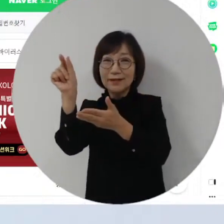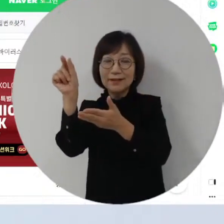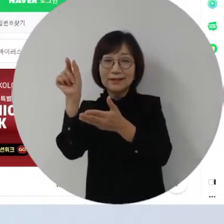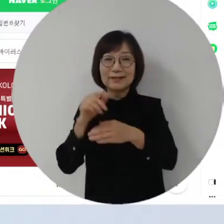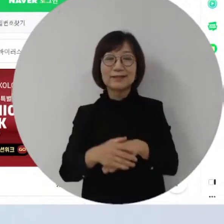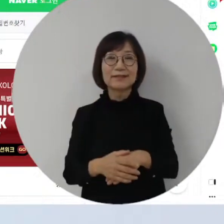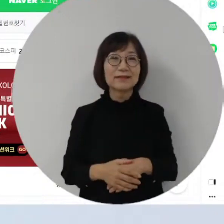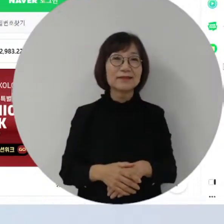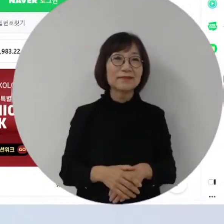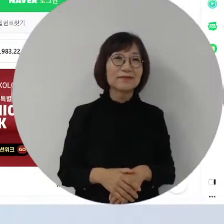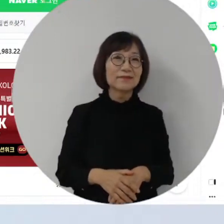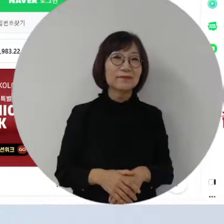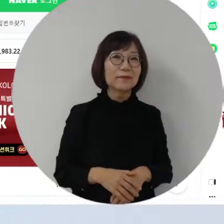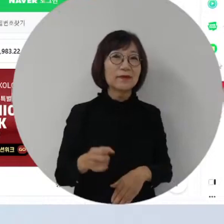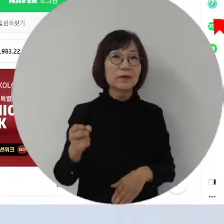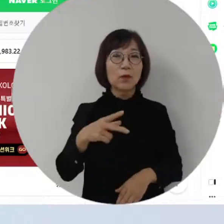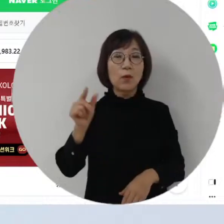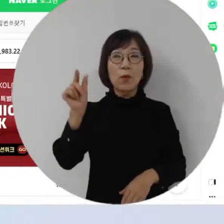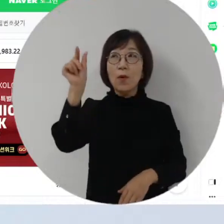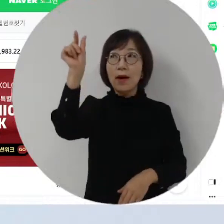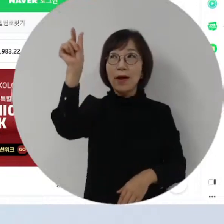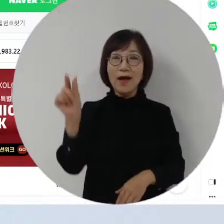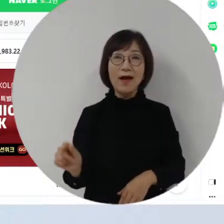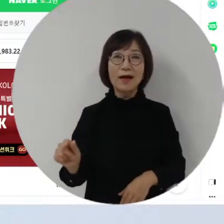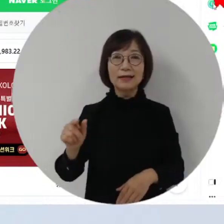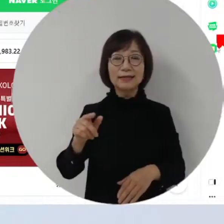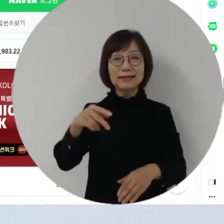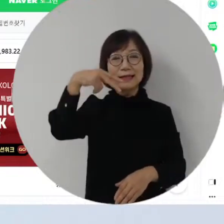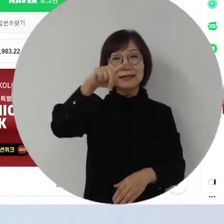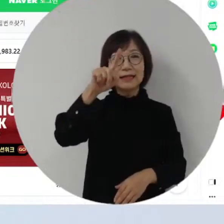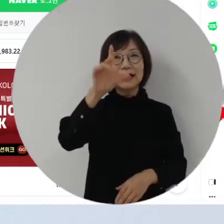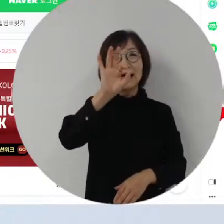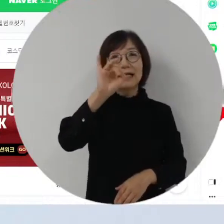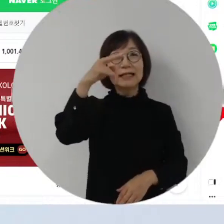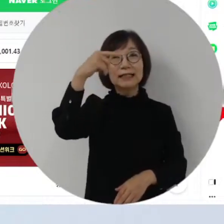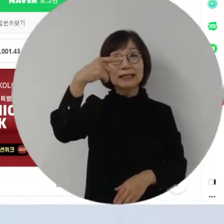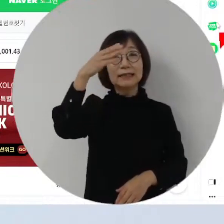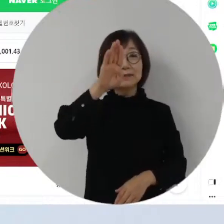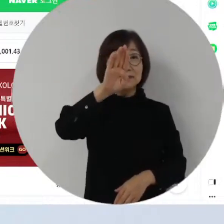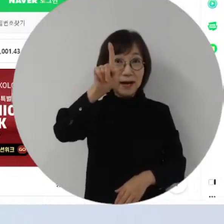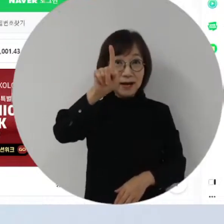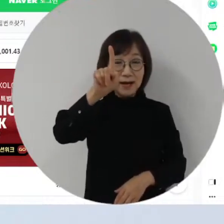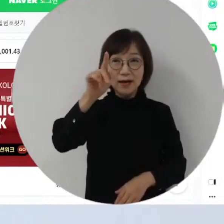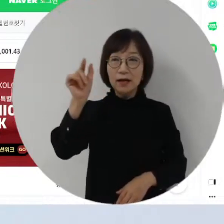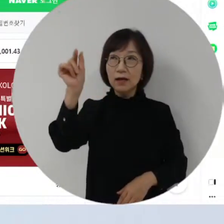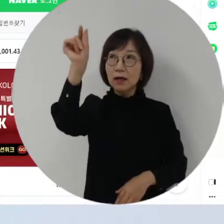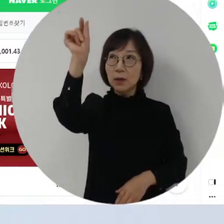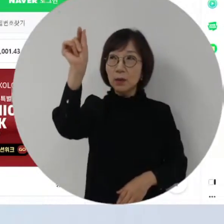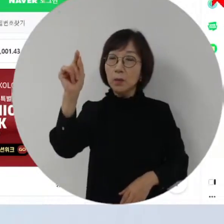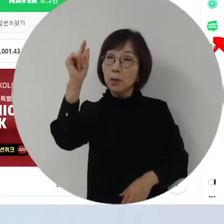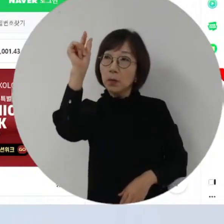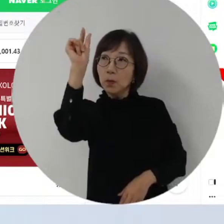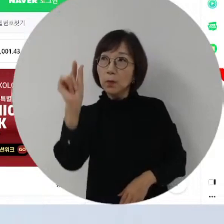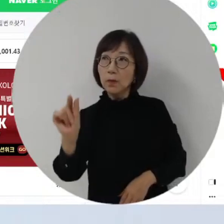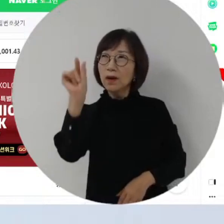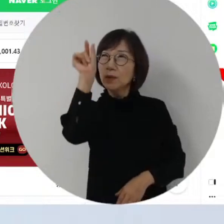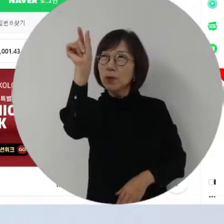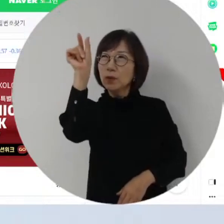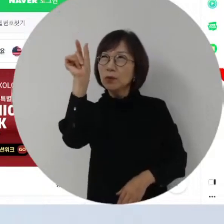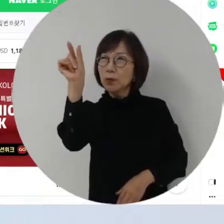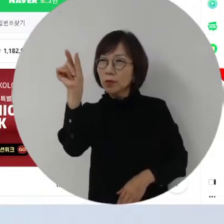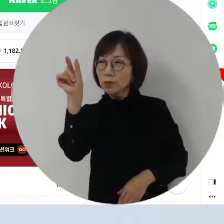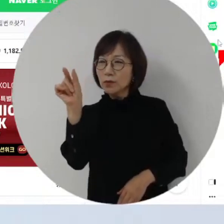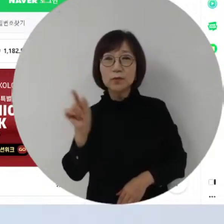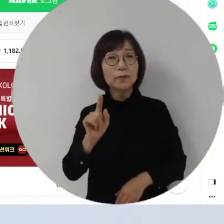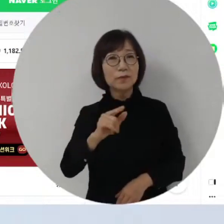그리고 요 옆에 요 사이드바예요. 이렇게 지금 뭔가 보여지고 있죠? 메뉴입니다. 이것도.